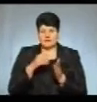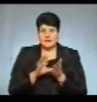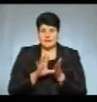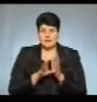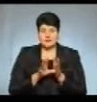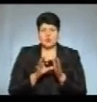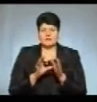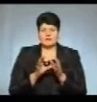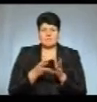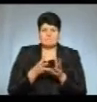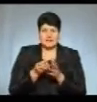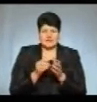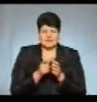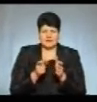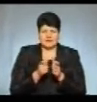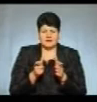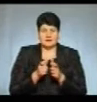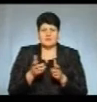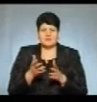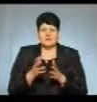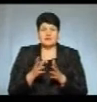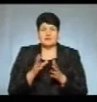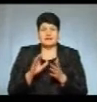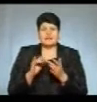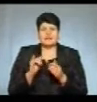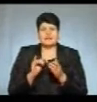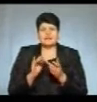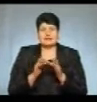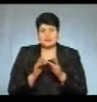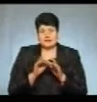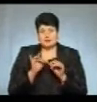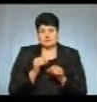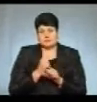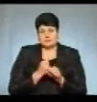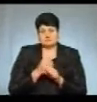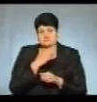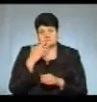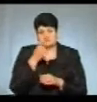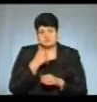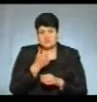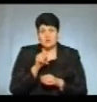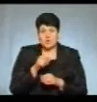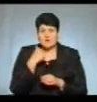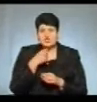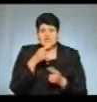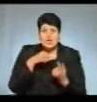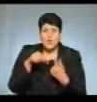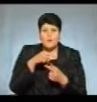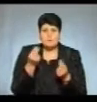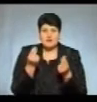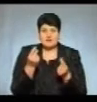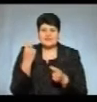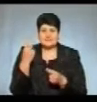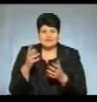електронних платіжних систем, такі як PayPal. Вказаний інтернет-ресурс діє декілька років, і його річний обіг складав